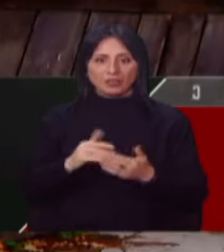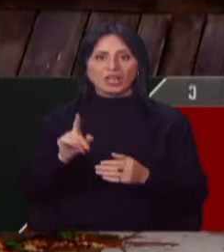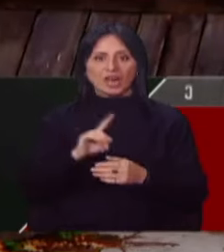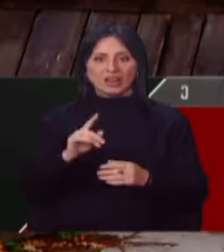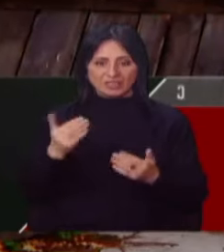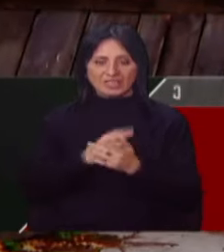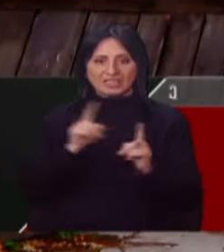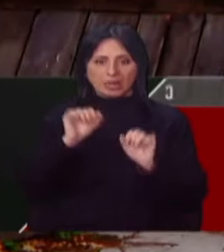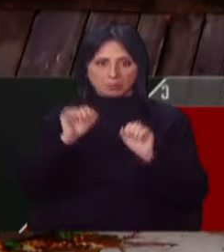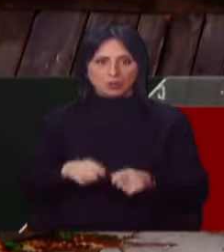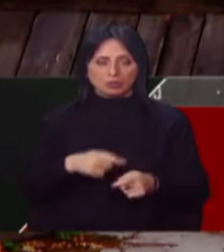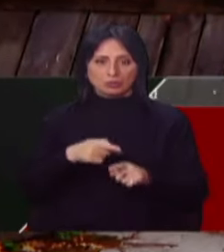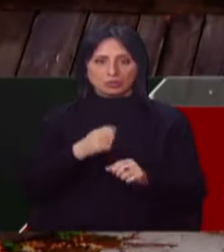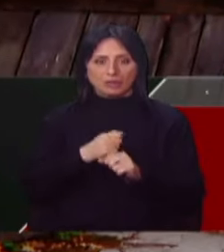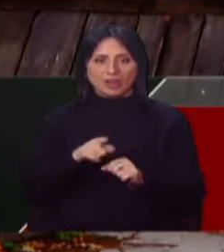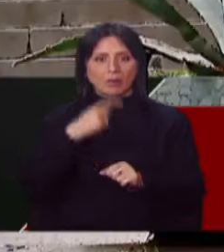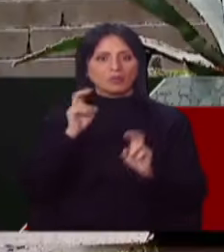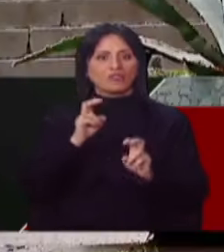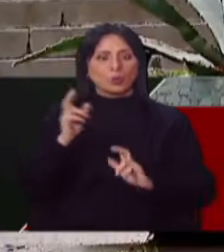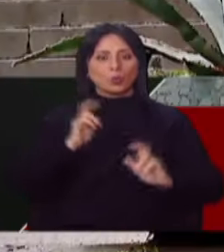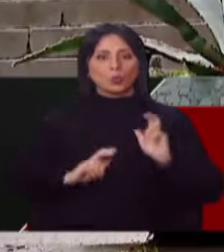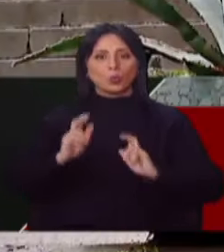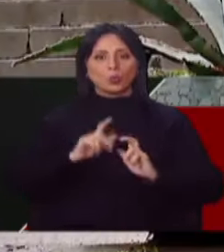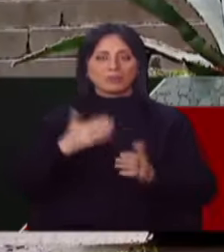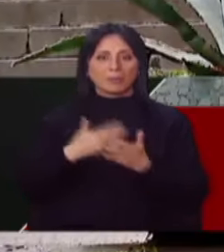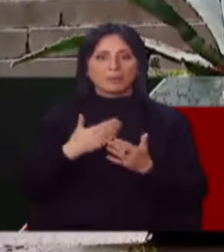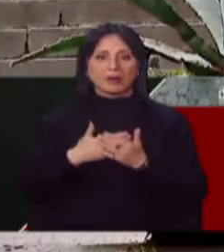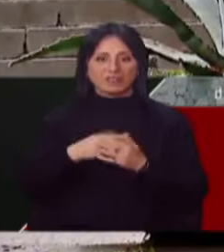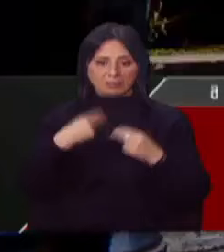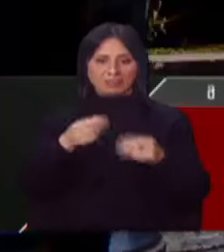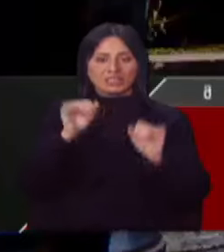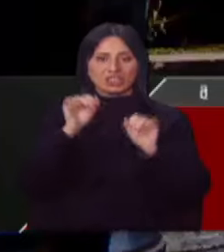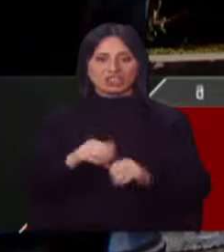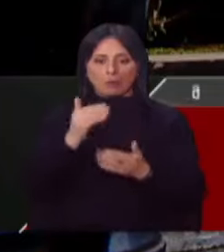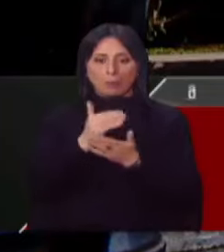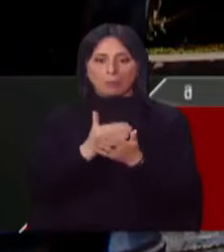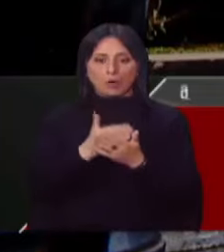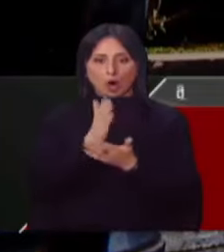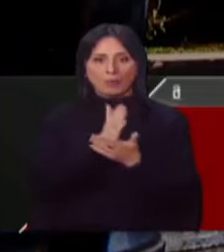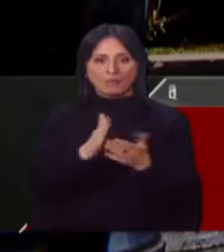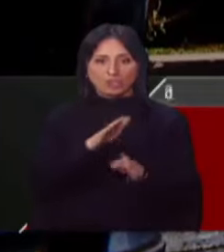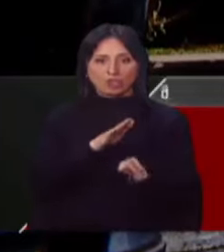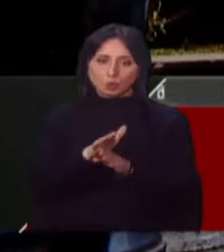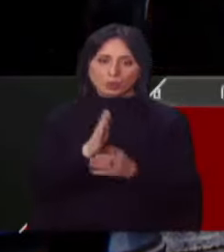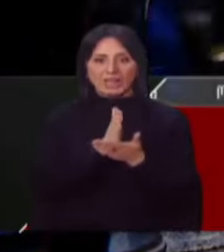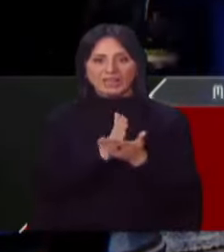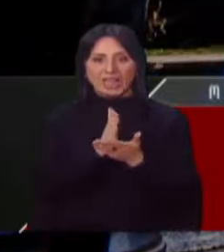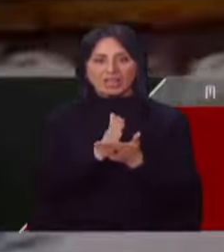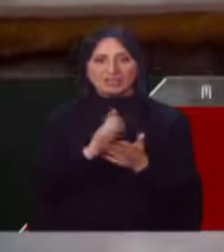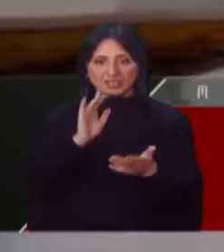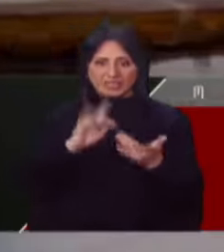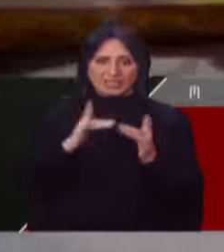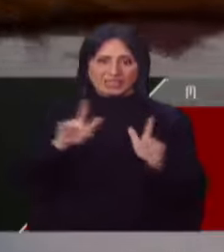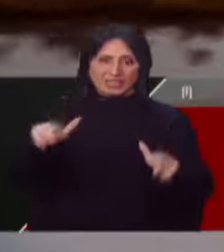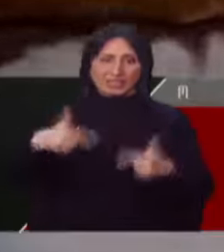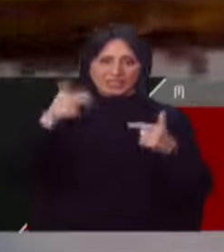ули сиахлебис шемутана сачиро. Эс гулисмобс ром университетебс магалитад миецемат сашуалеба. Программебис нацили срула да нацилобрив онлайн